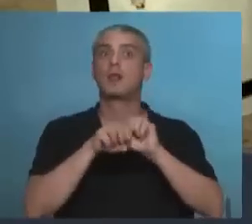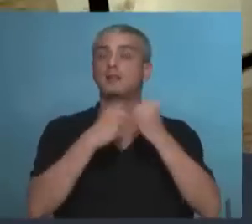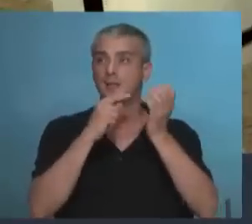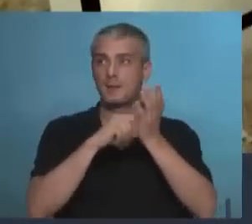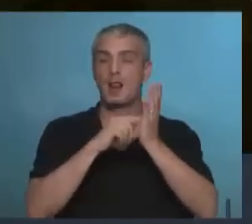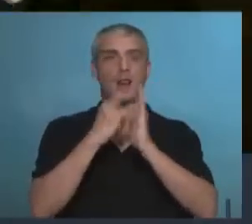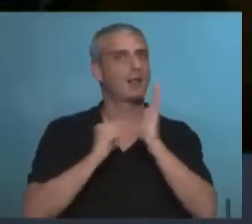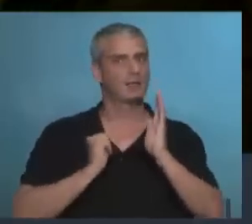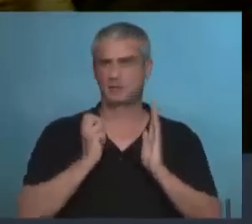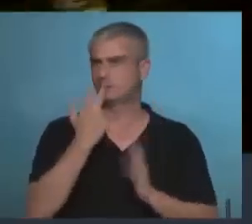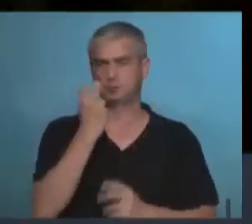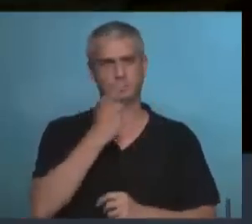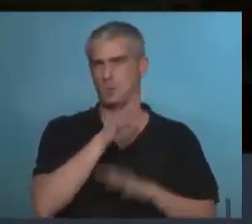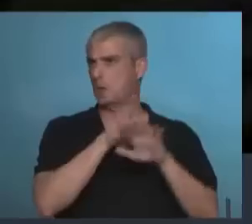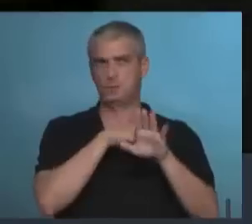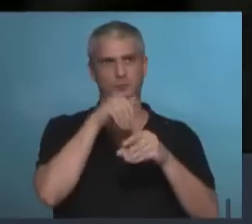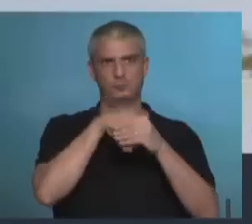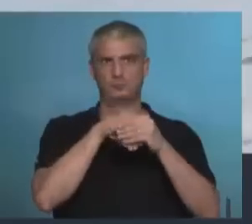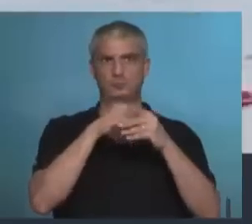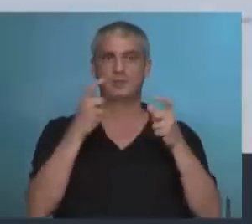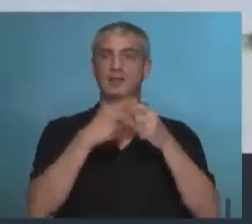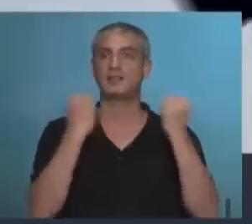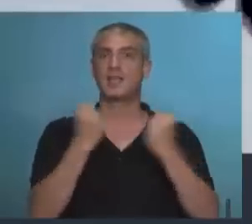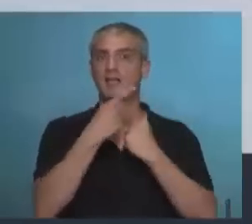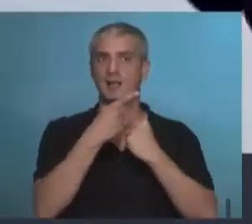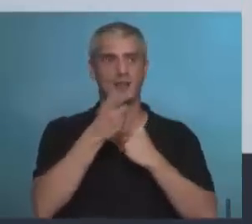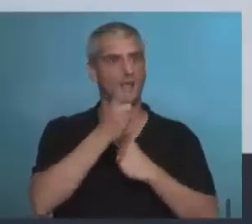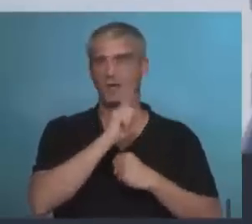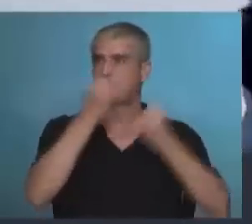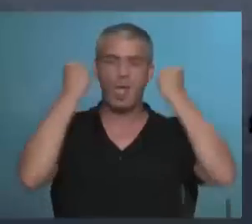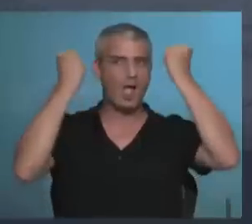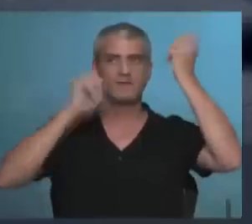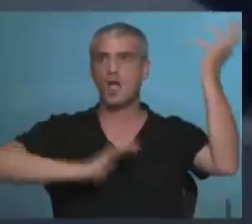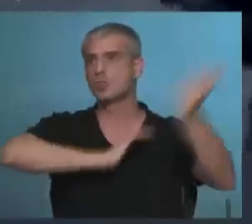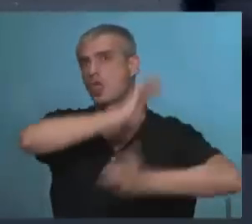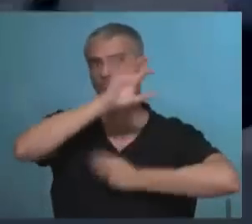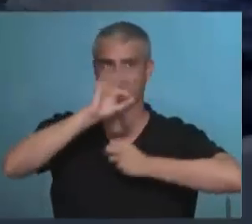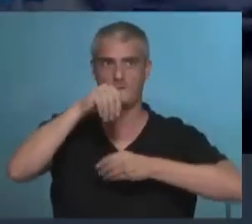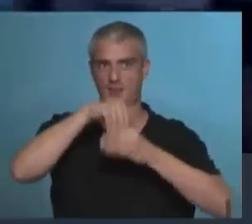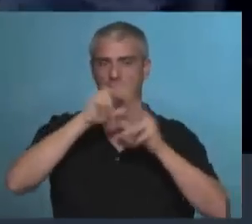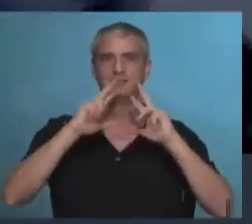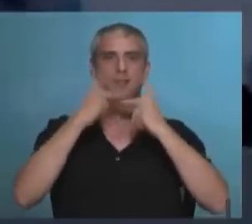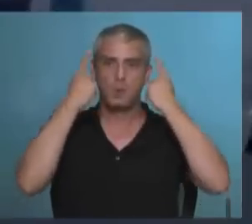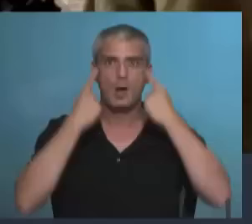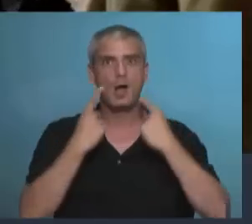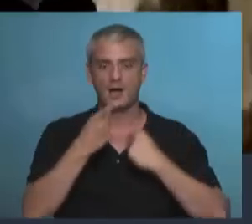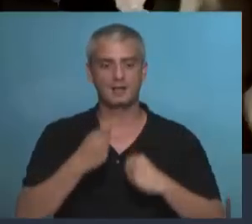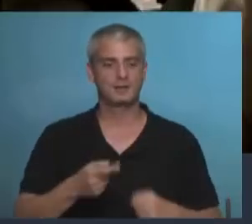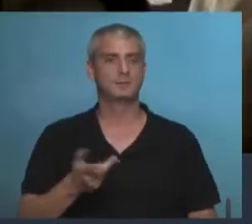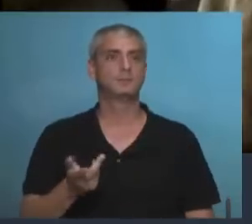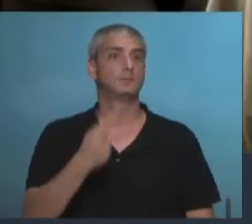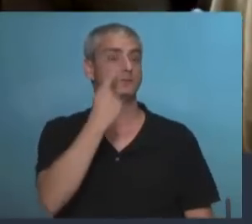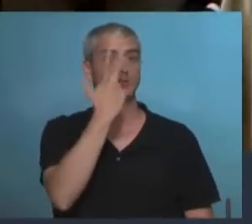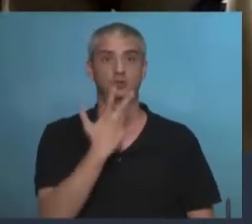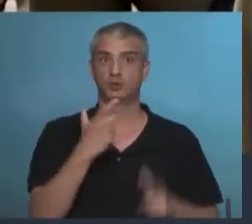לא מורגש כאן בשטח התרגיל החטיבתי, גם לא ההפגנות הסוערות של חלקים מהציבור החרדי. שליש מלוחמי